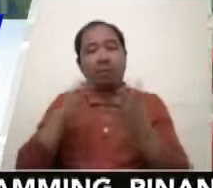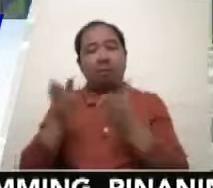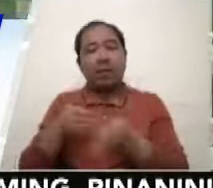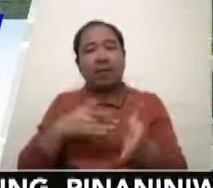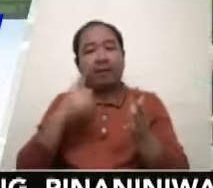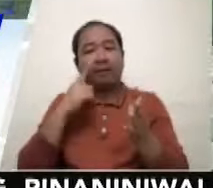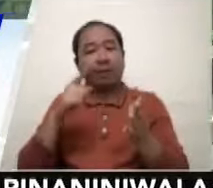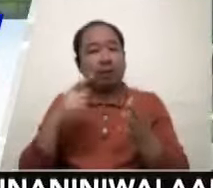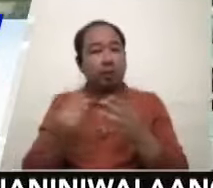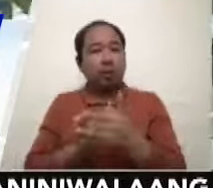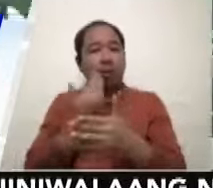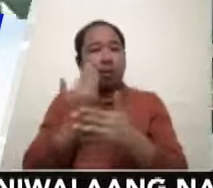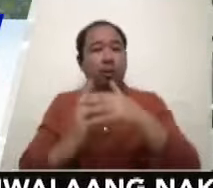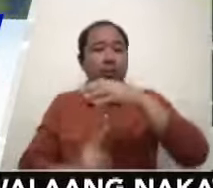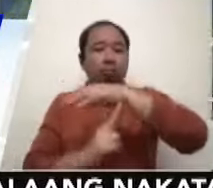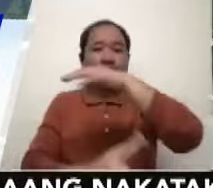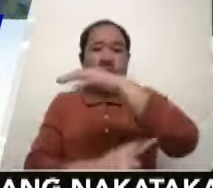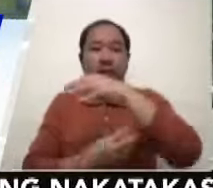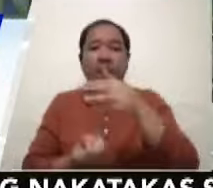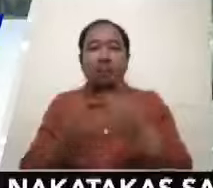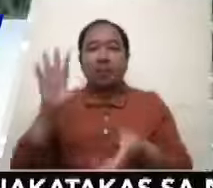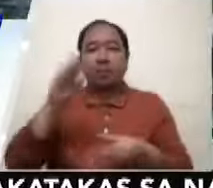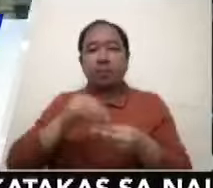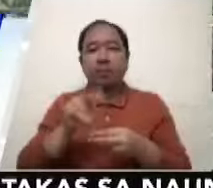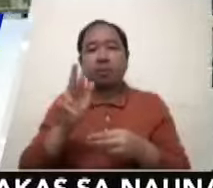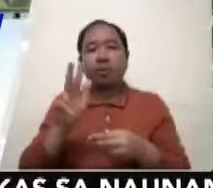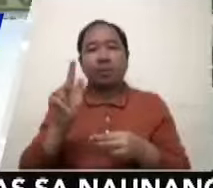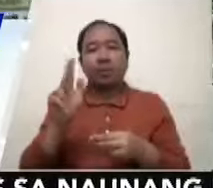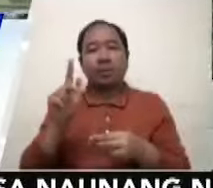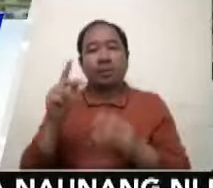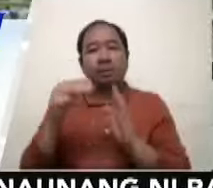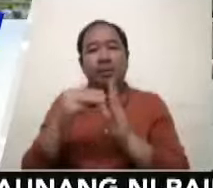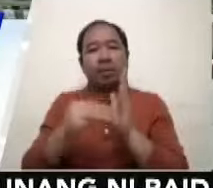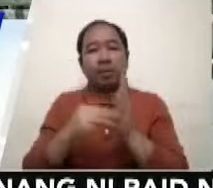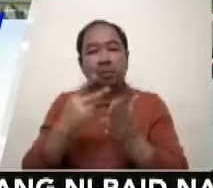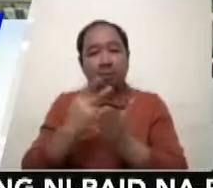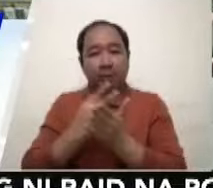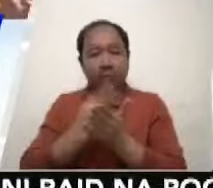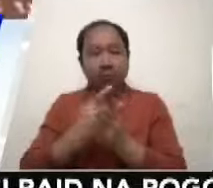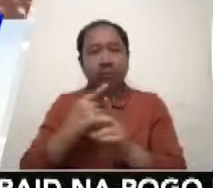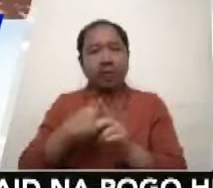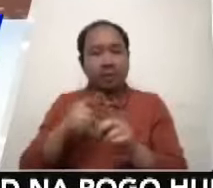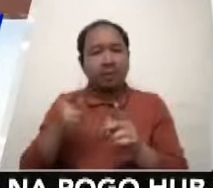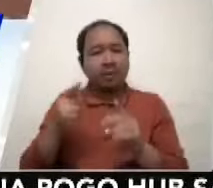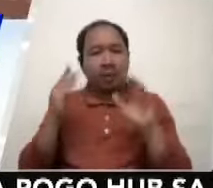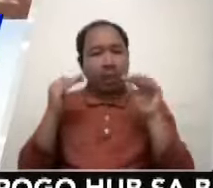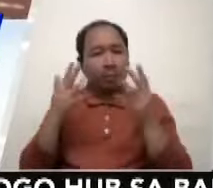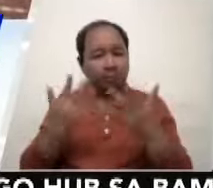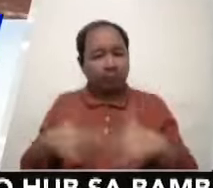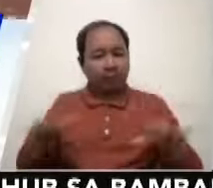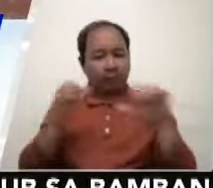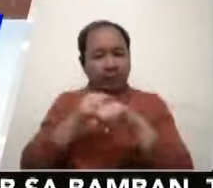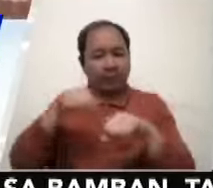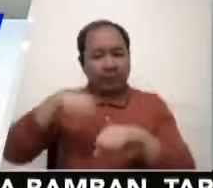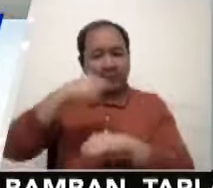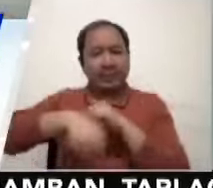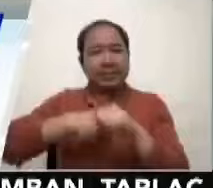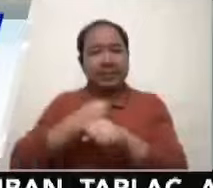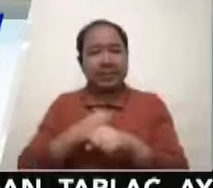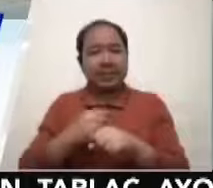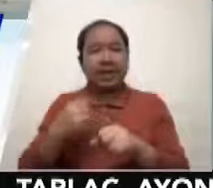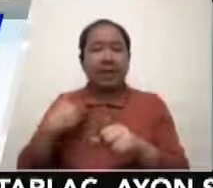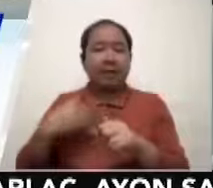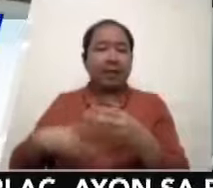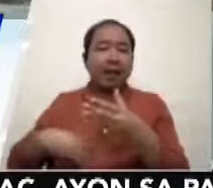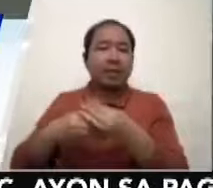footbridge na nagkakahalaga ng 23 million pesos at target matapos ngayong taon. Magkaroon additional po access doon sa loob